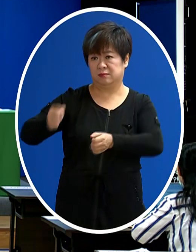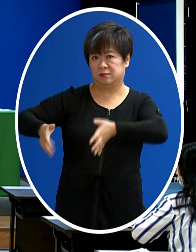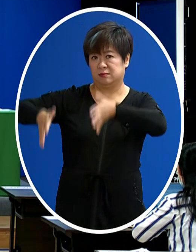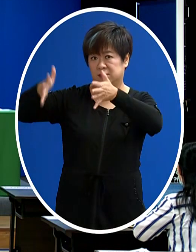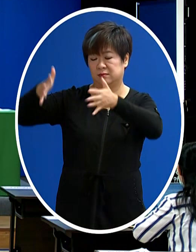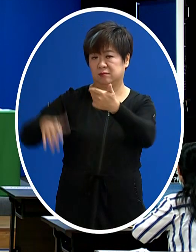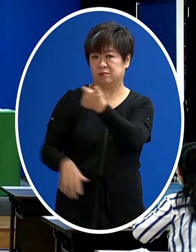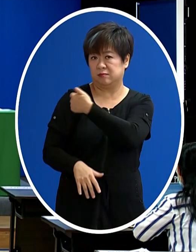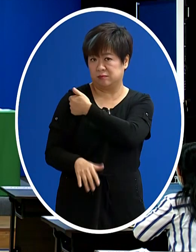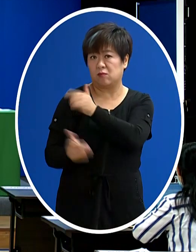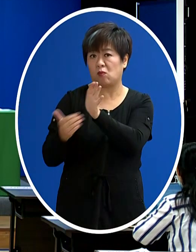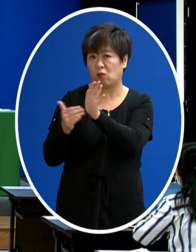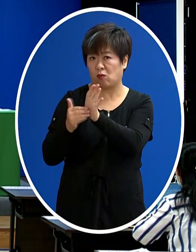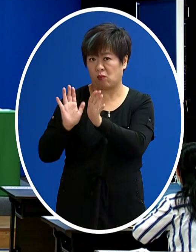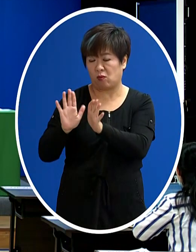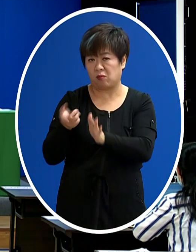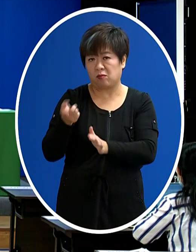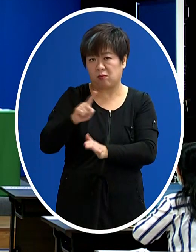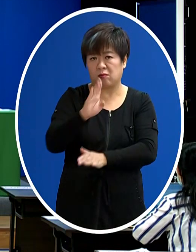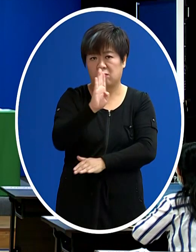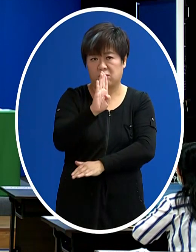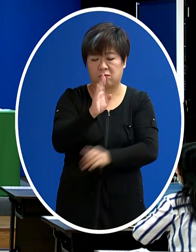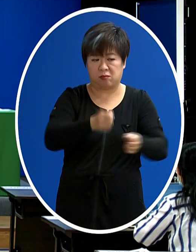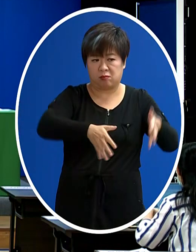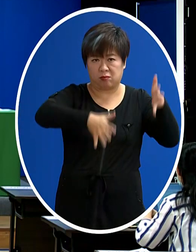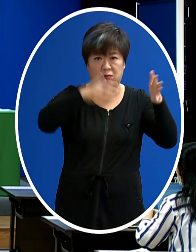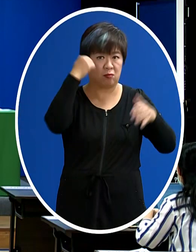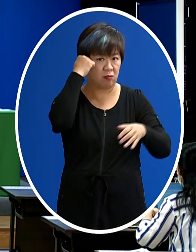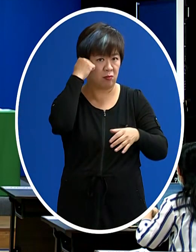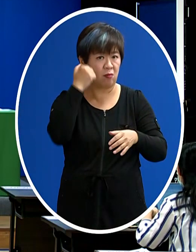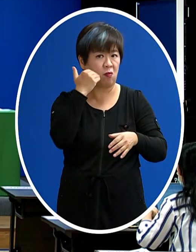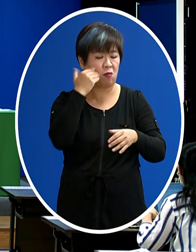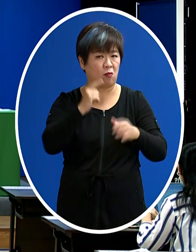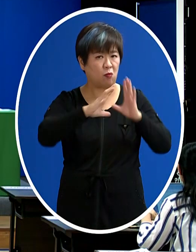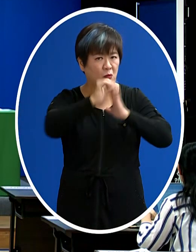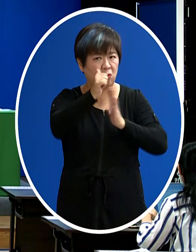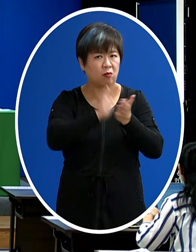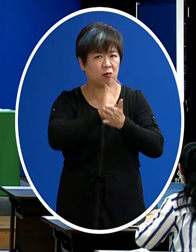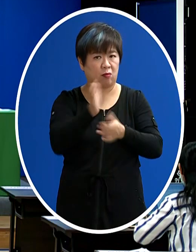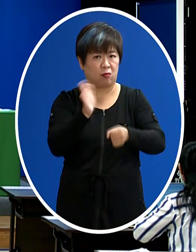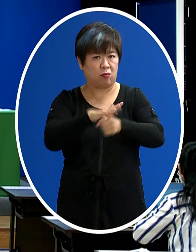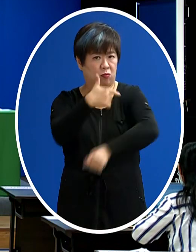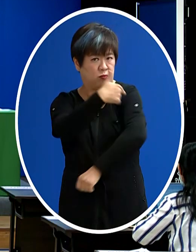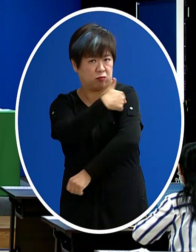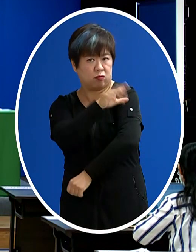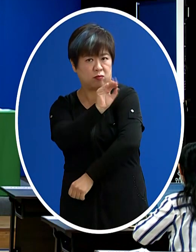经施打疫苗了，那针对 B 栋的住户如果解隔离的话，也会安排补打疫苗吗？谢谢。